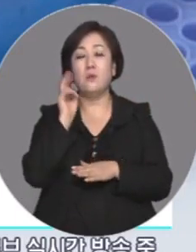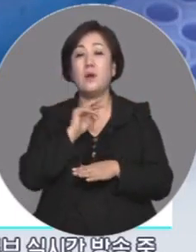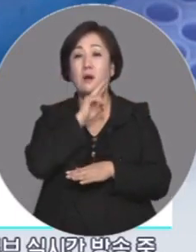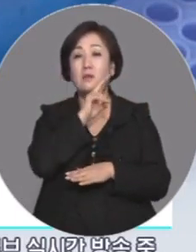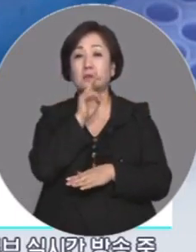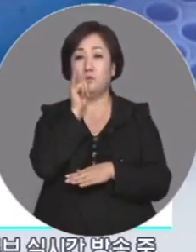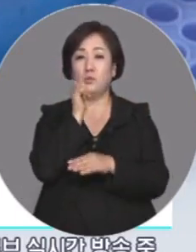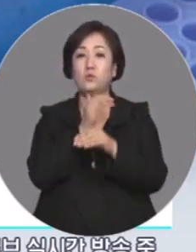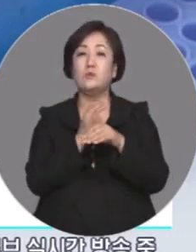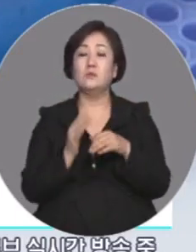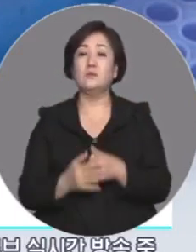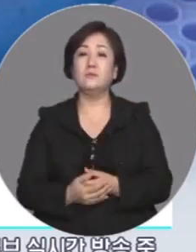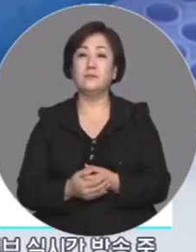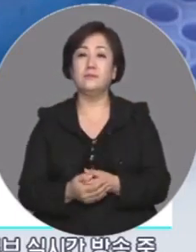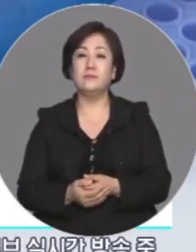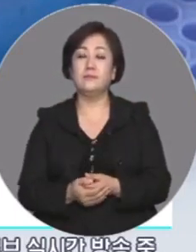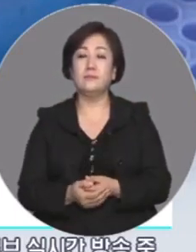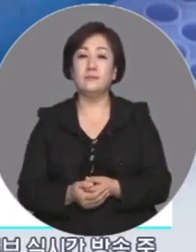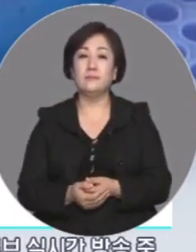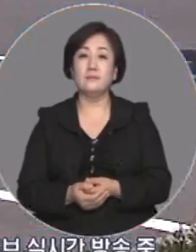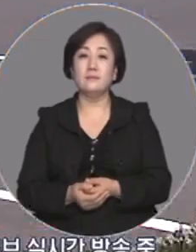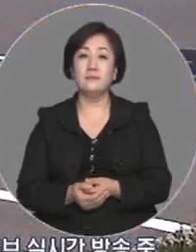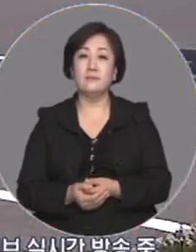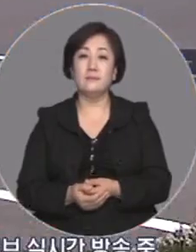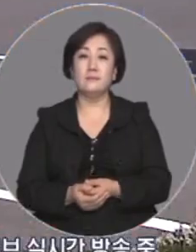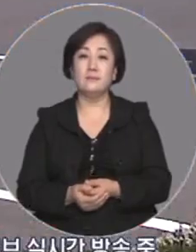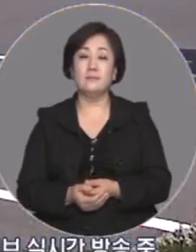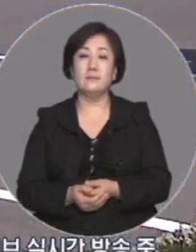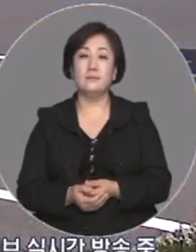제기되고 있습니다. 김규태 기자입니다.